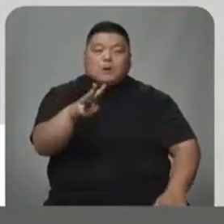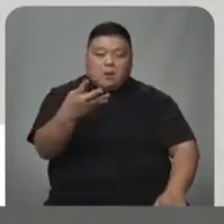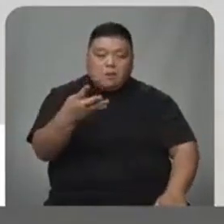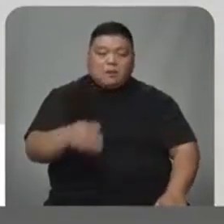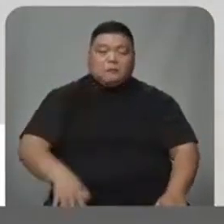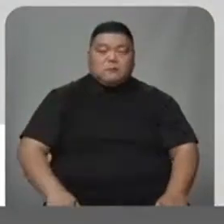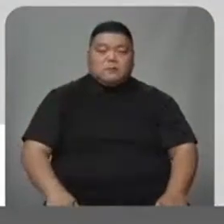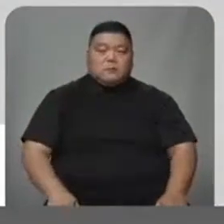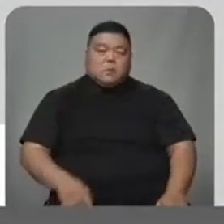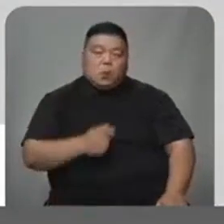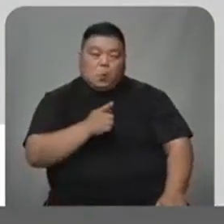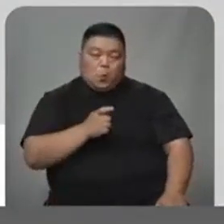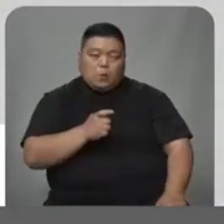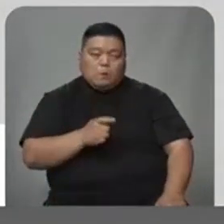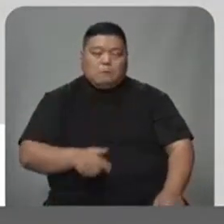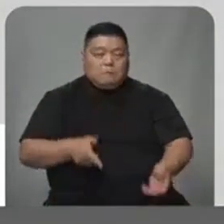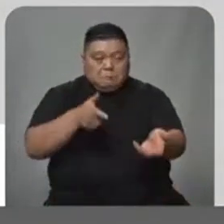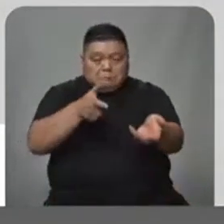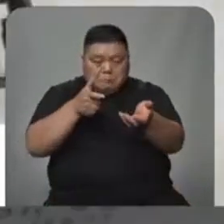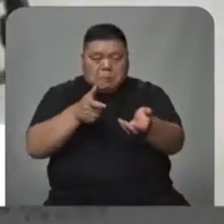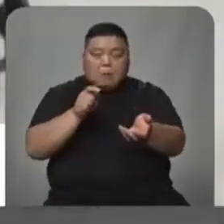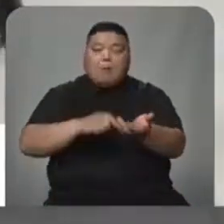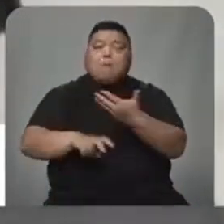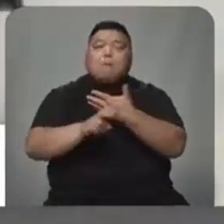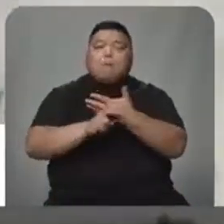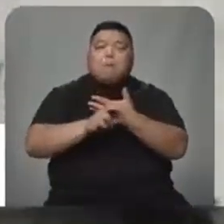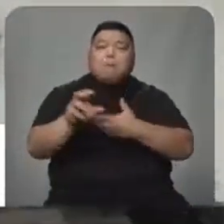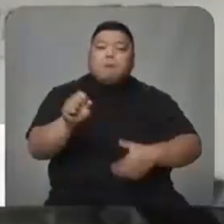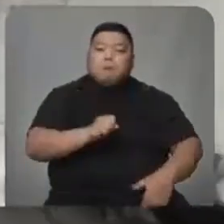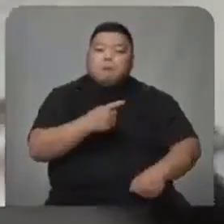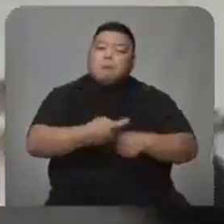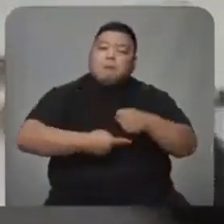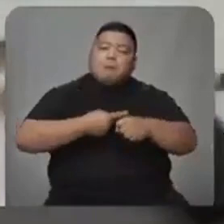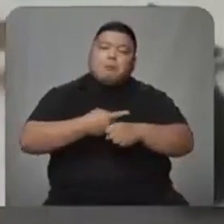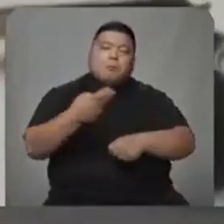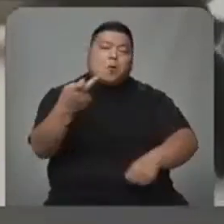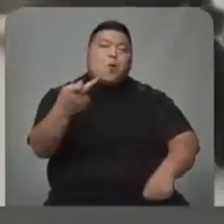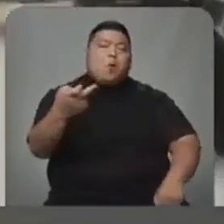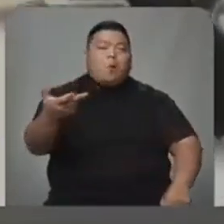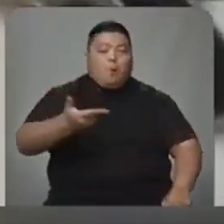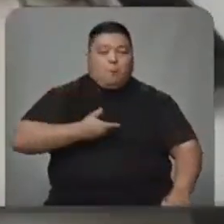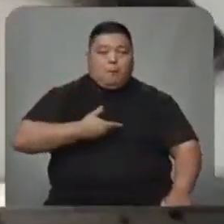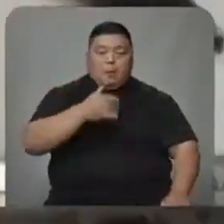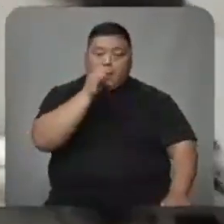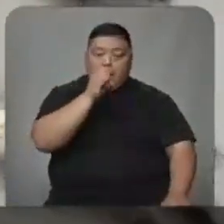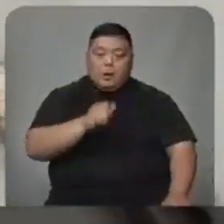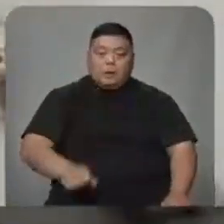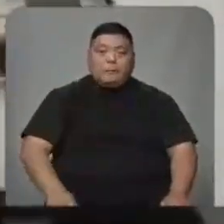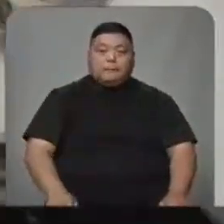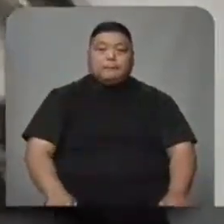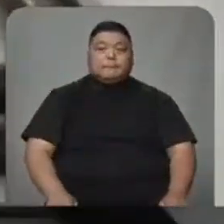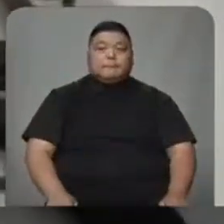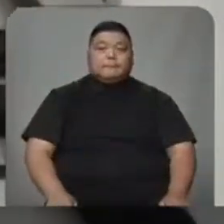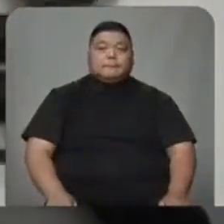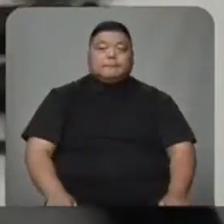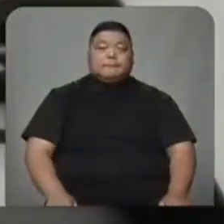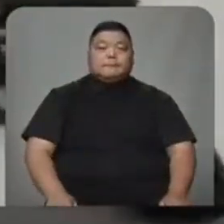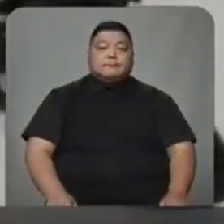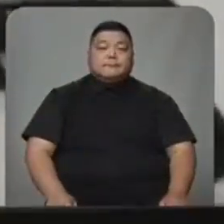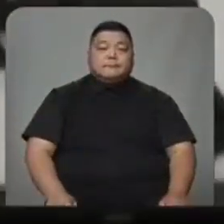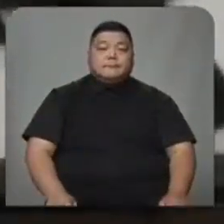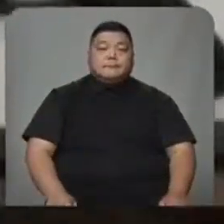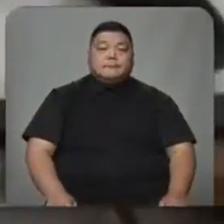민간에선 볼 수 없는 권총과 소총도 불법적으로 소지하고 있는 사례가 매년 정씩 발견되고 있습니다 KBS 뉴스